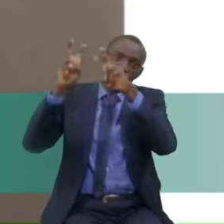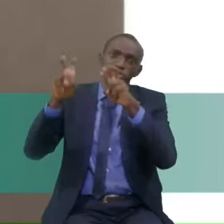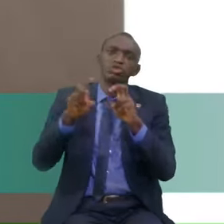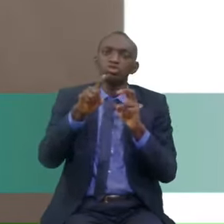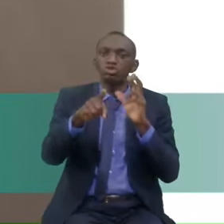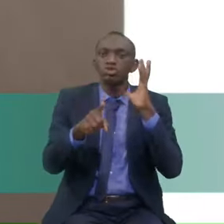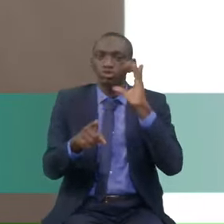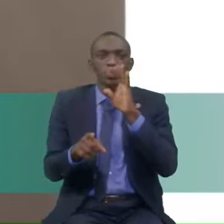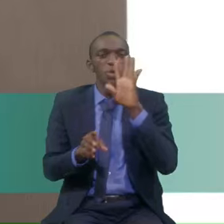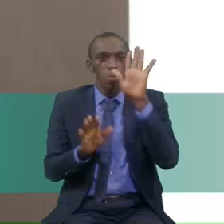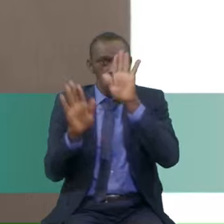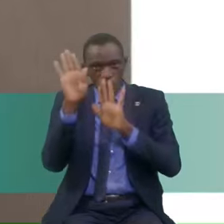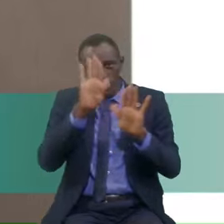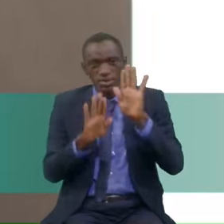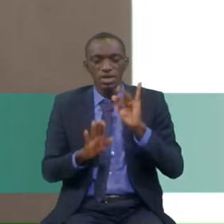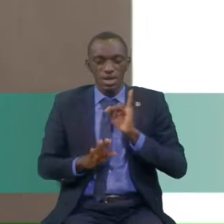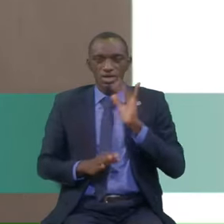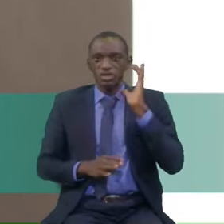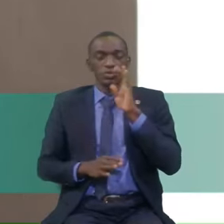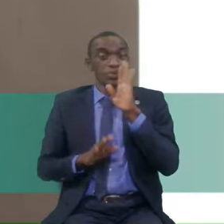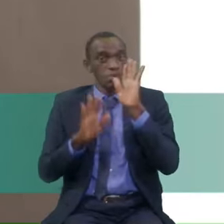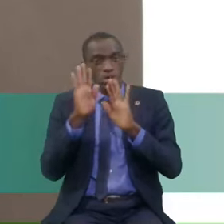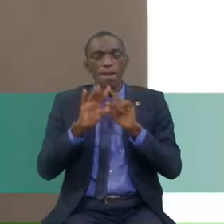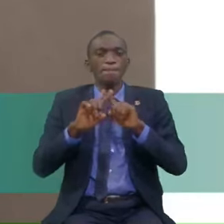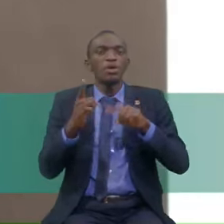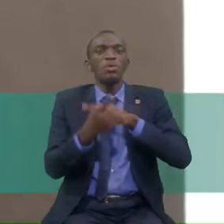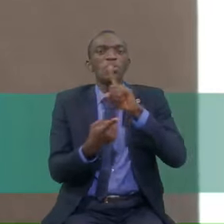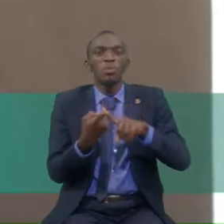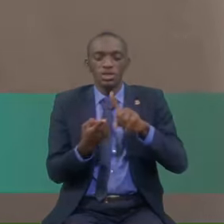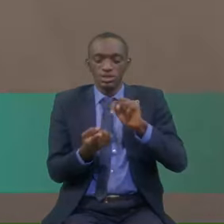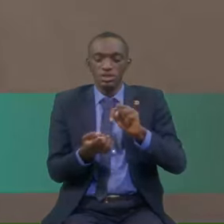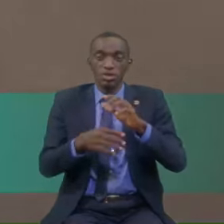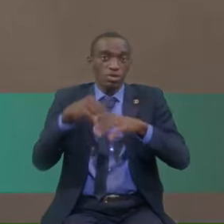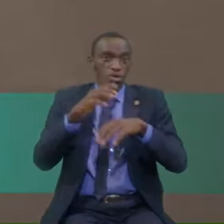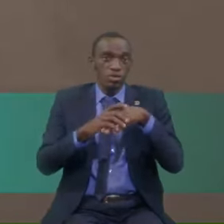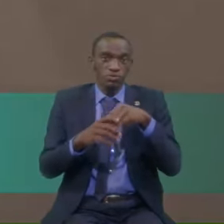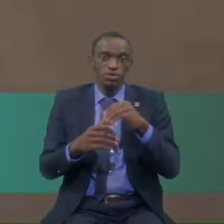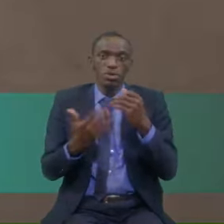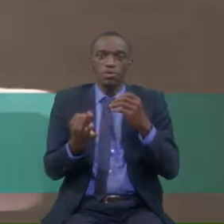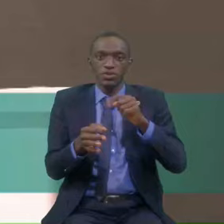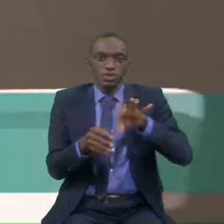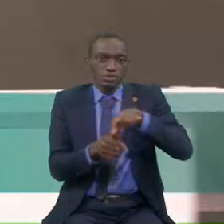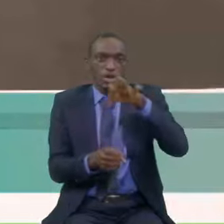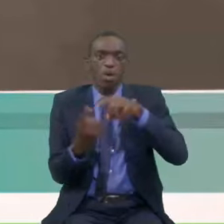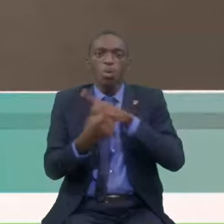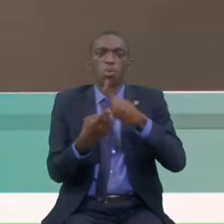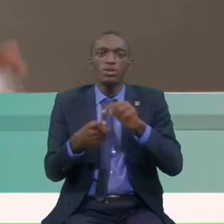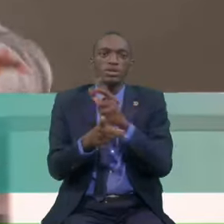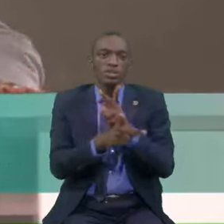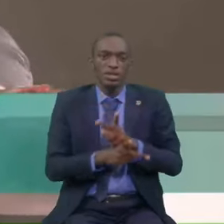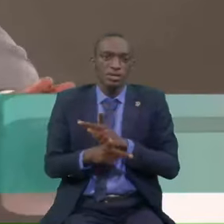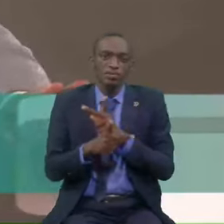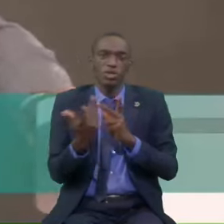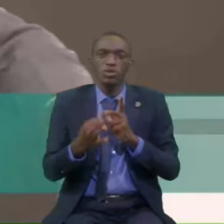Je dois être préoccupé. Tu dois être préoccupé. Mais quand la consolation de l'esprit, quand le soin de l'esprit, quand